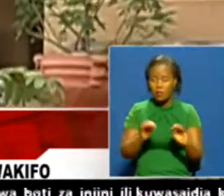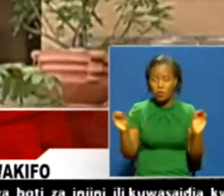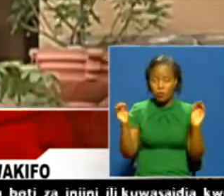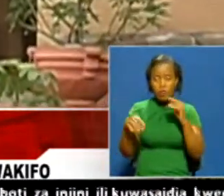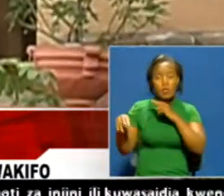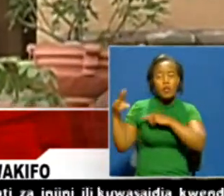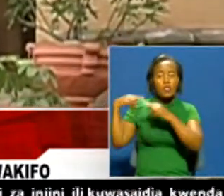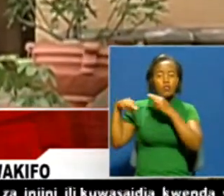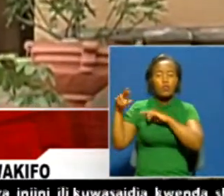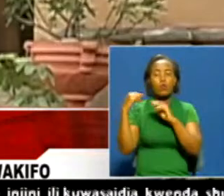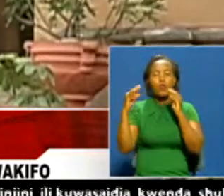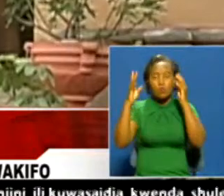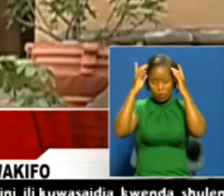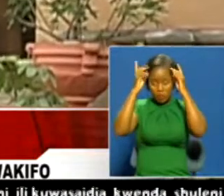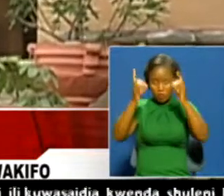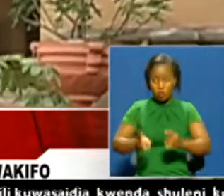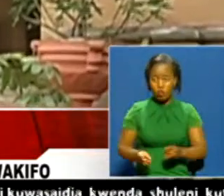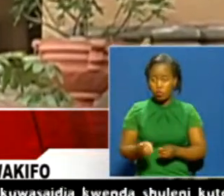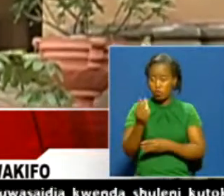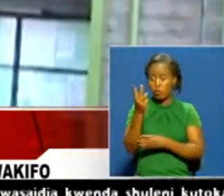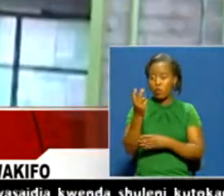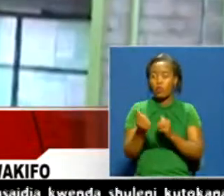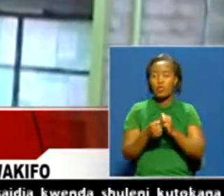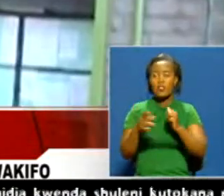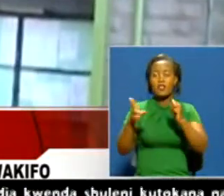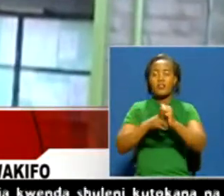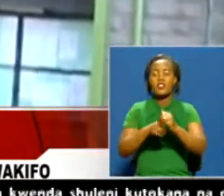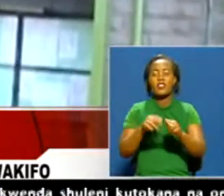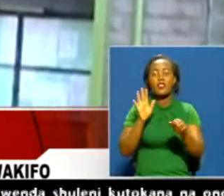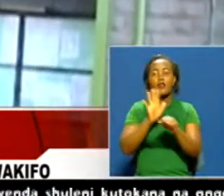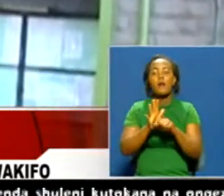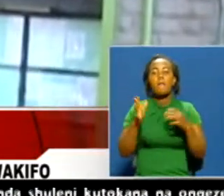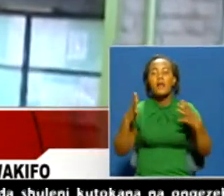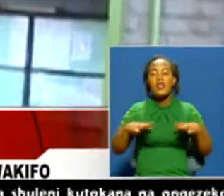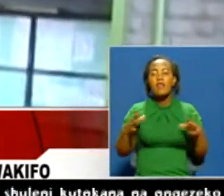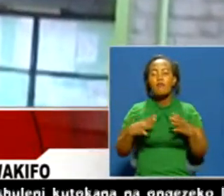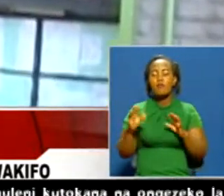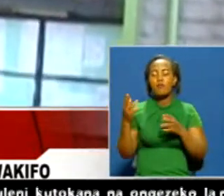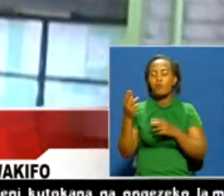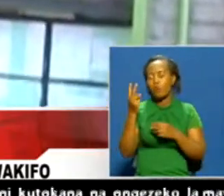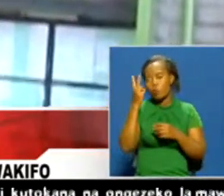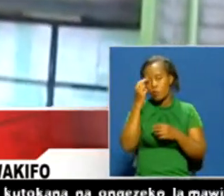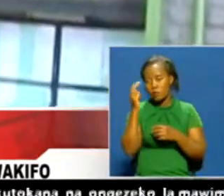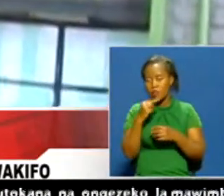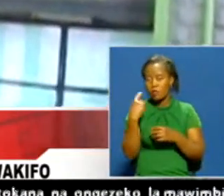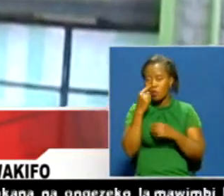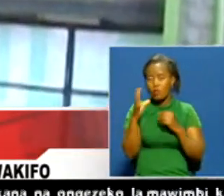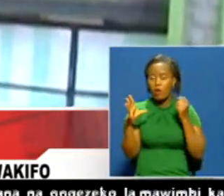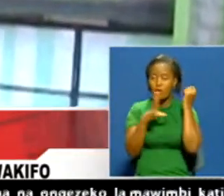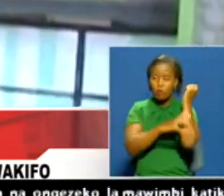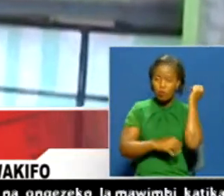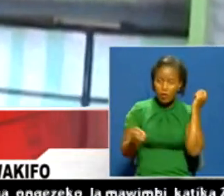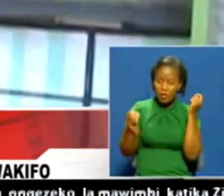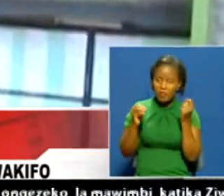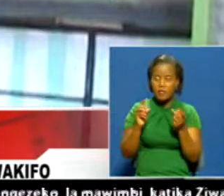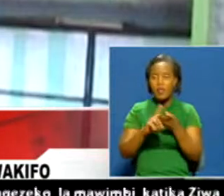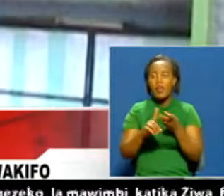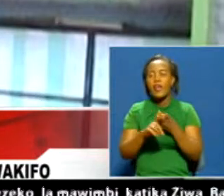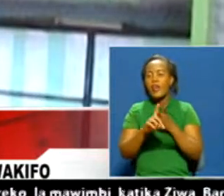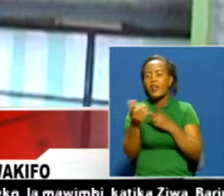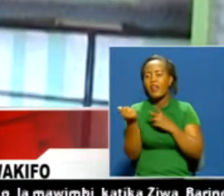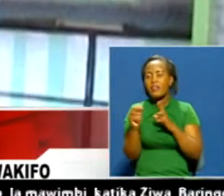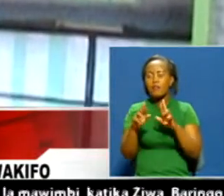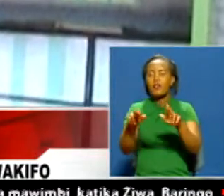mwaka 2017, maelfu ya wafungwa waliopatikana na hatia kutekeleza wizi wa kimabavu pamoja na dhuluma za